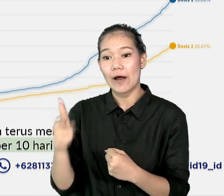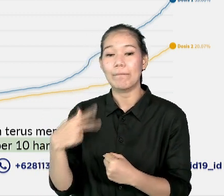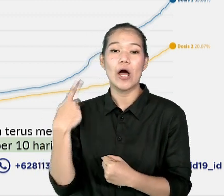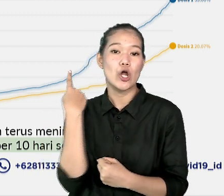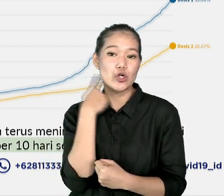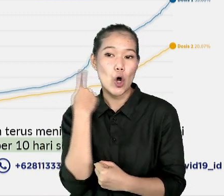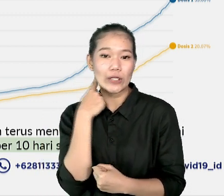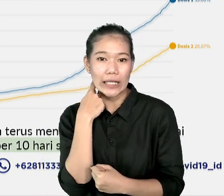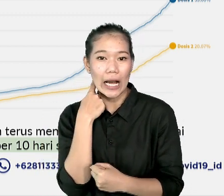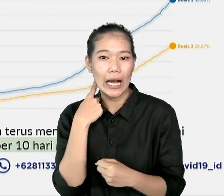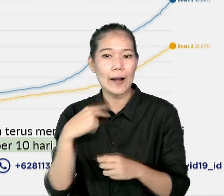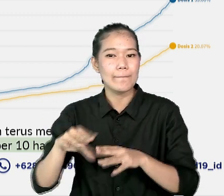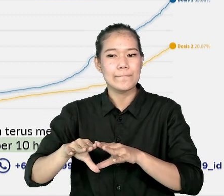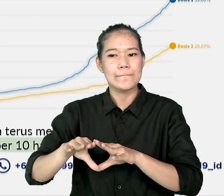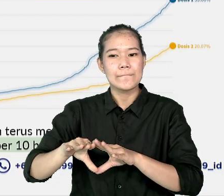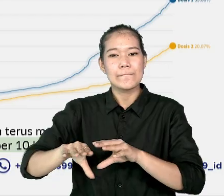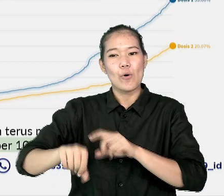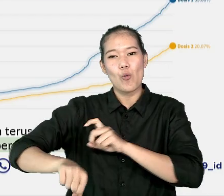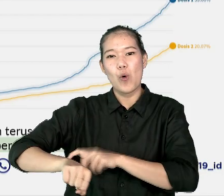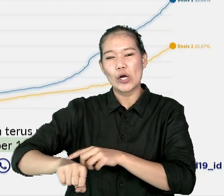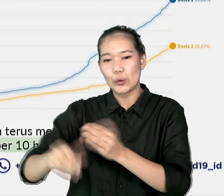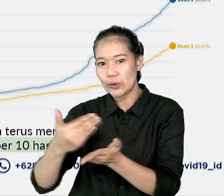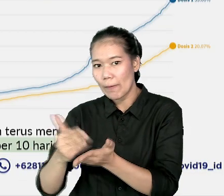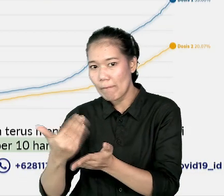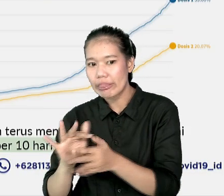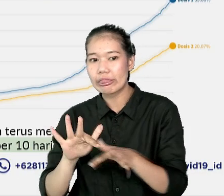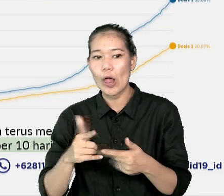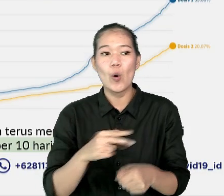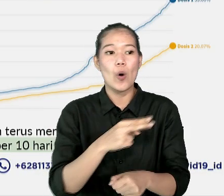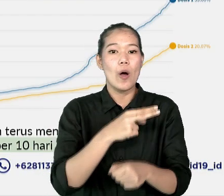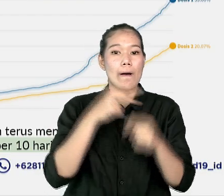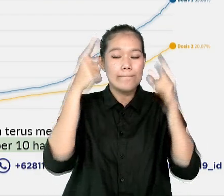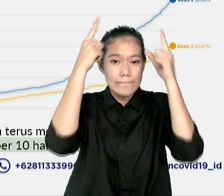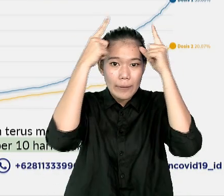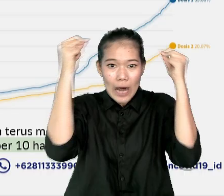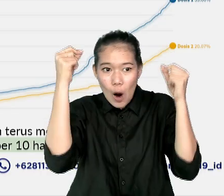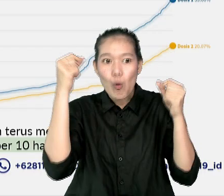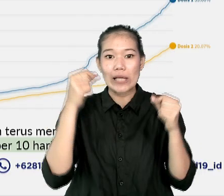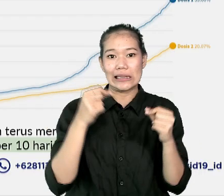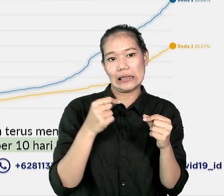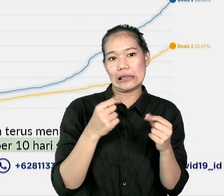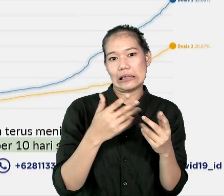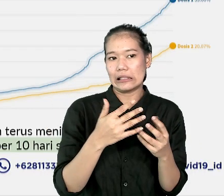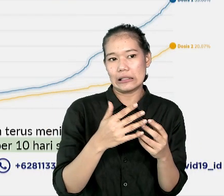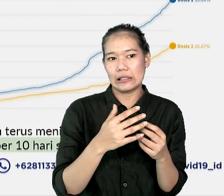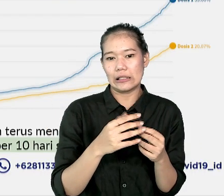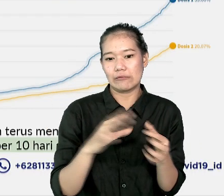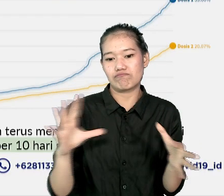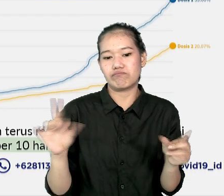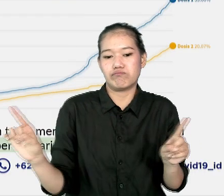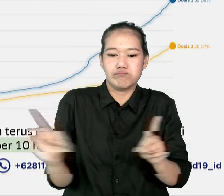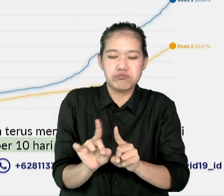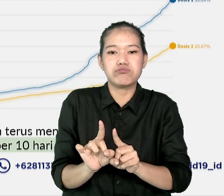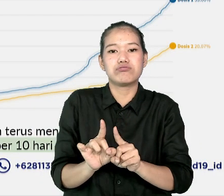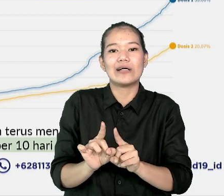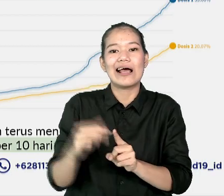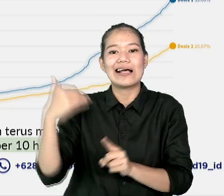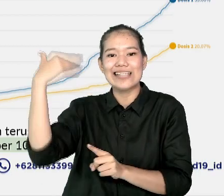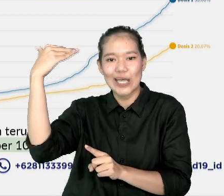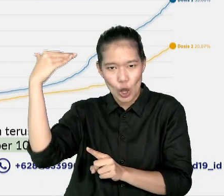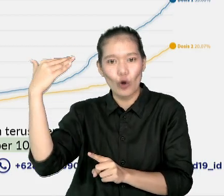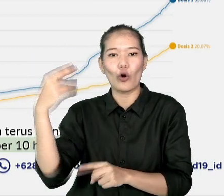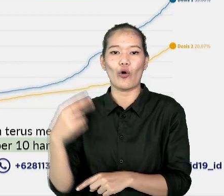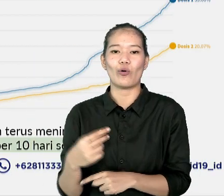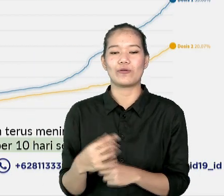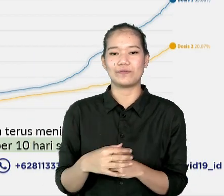internship dan perawat yang belum uji kompetensi dengan supervisi perawat senior. Tempat isolasi